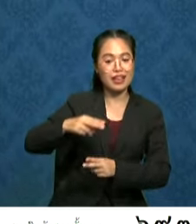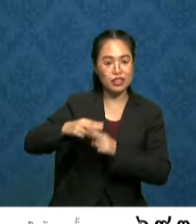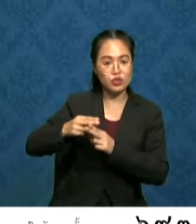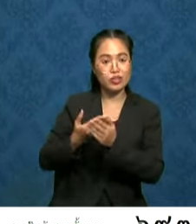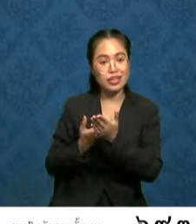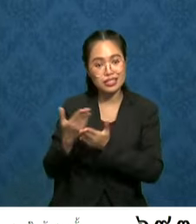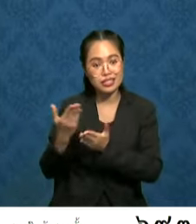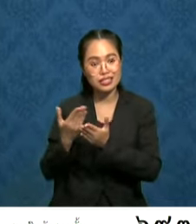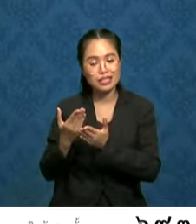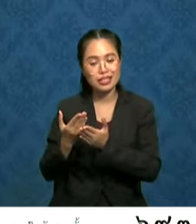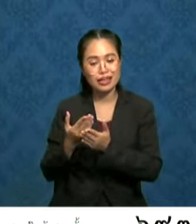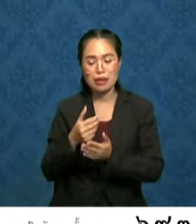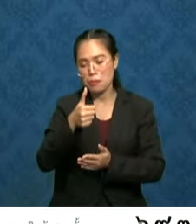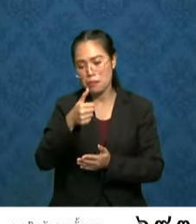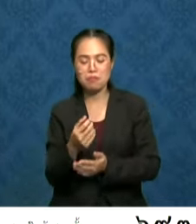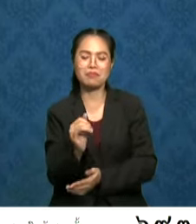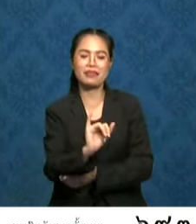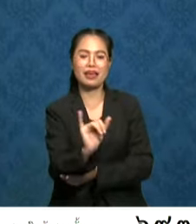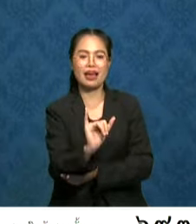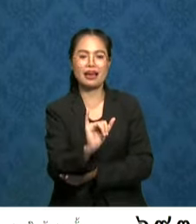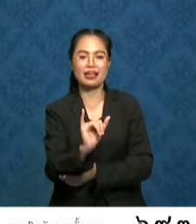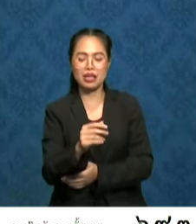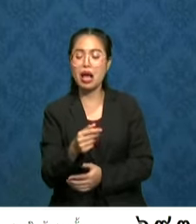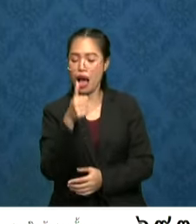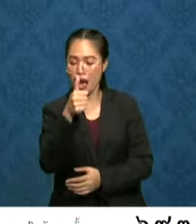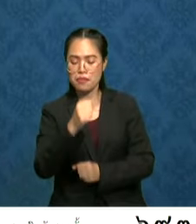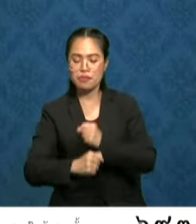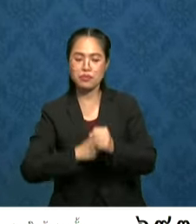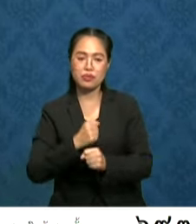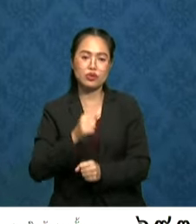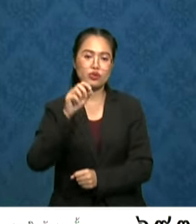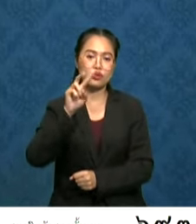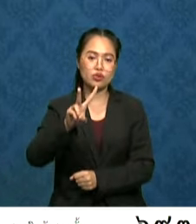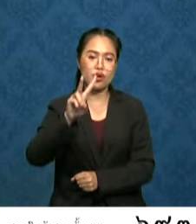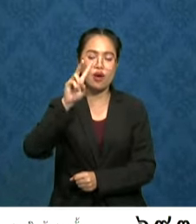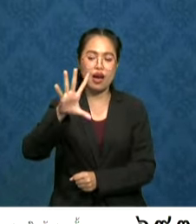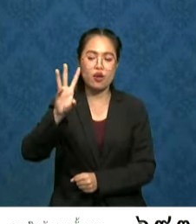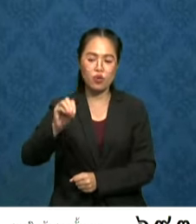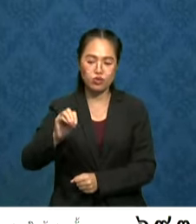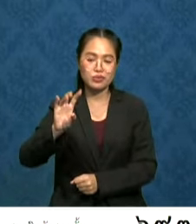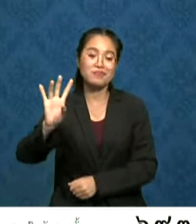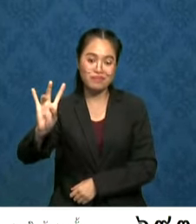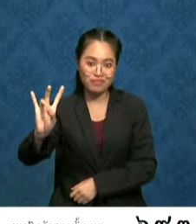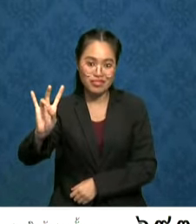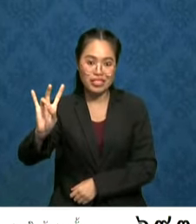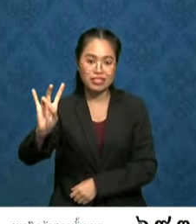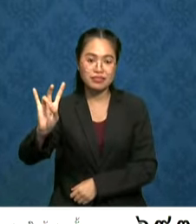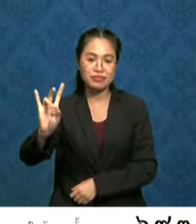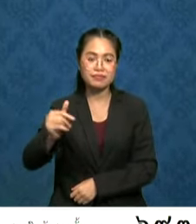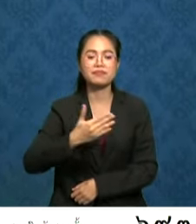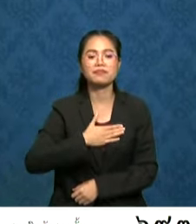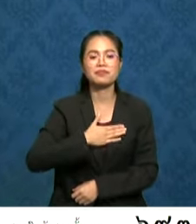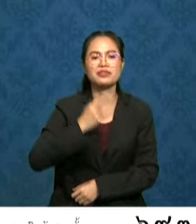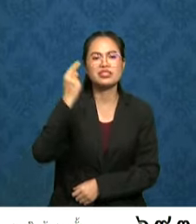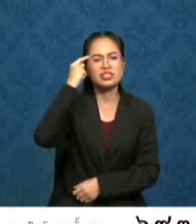ยังไม่ได้ตอนนี้ยังไม่ได้ได้ภายในปี2567ค่ะจริงๆดิฉันแอบคิดว่า